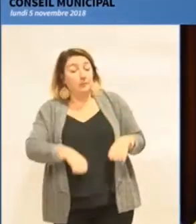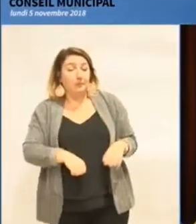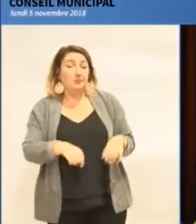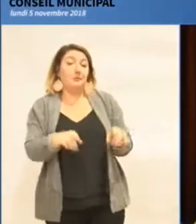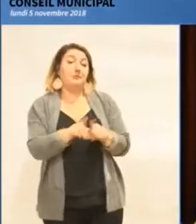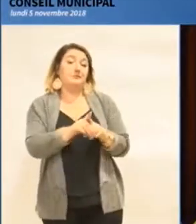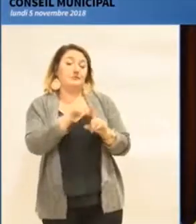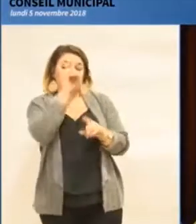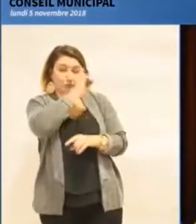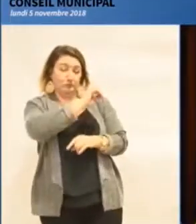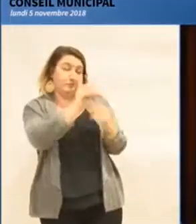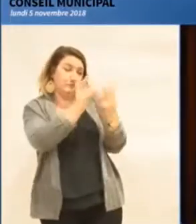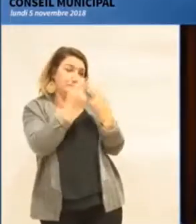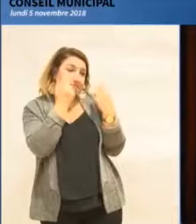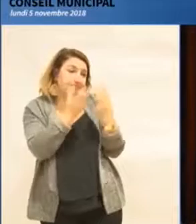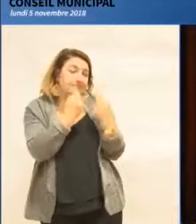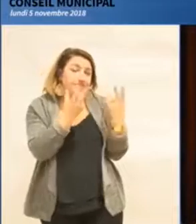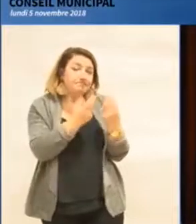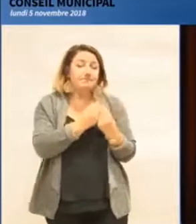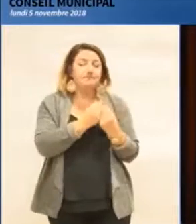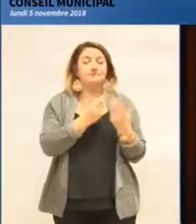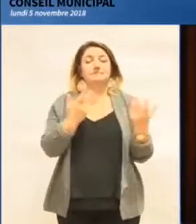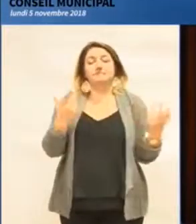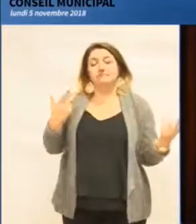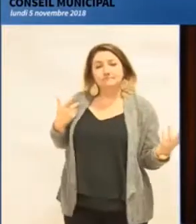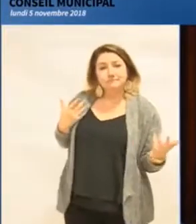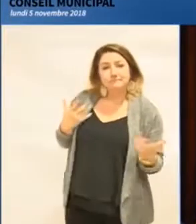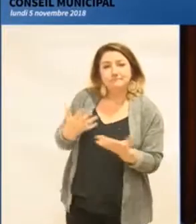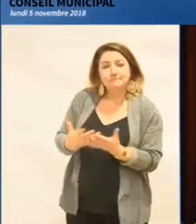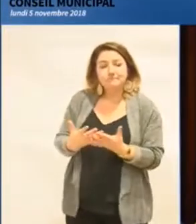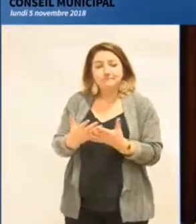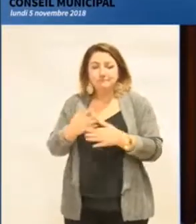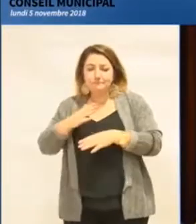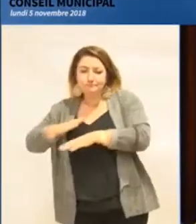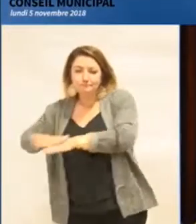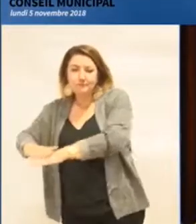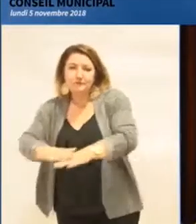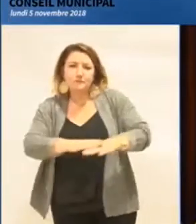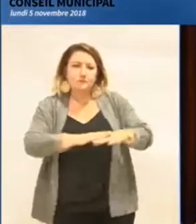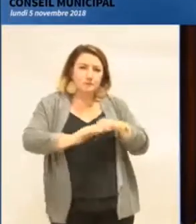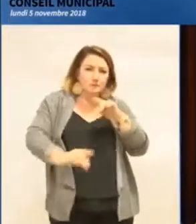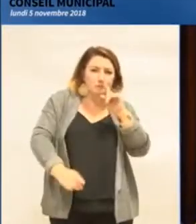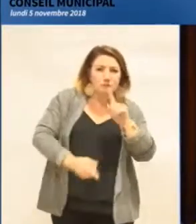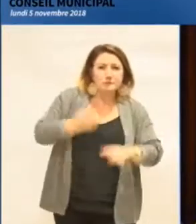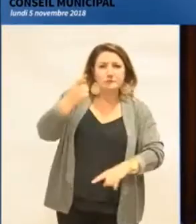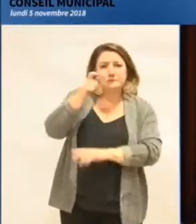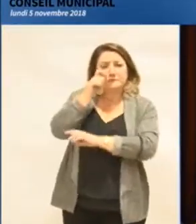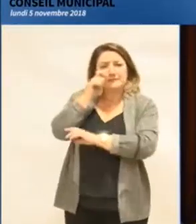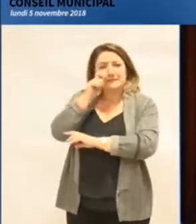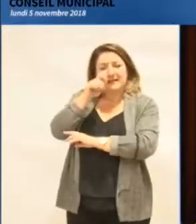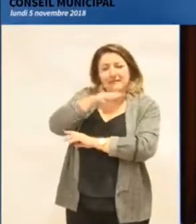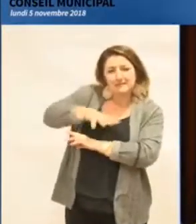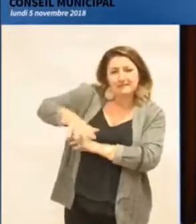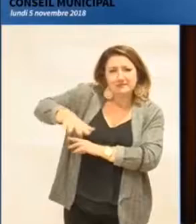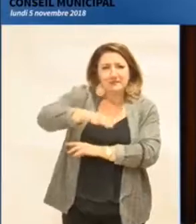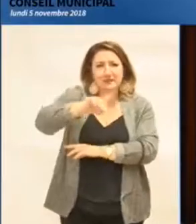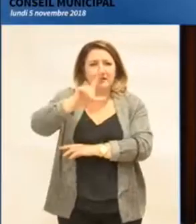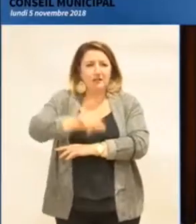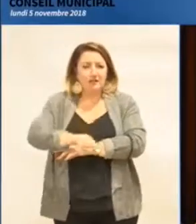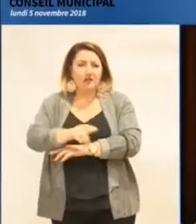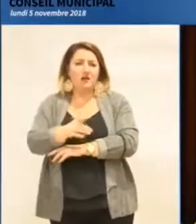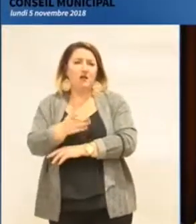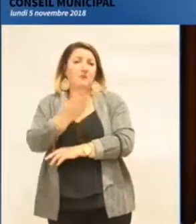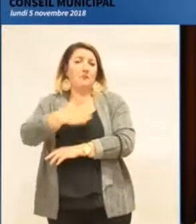en positif l'évolution et l'amélioration des moyens dédiés à la prévention spécialisée sur le territoire de la ville, grâce à l'action